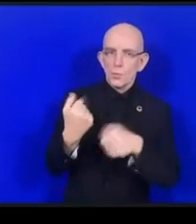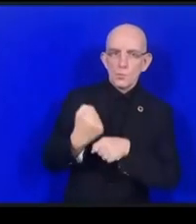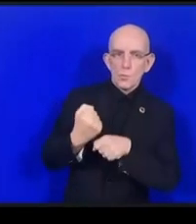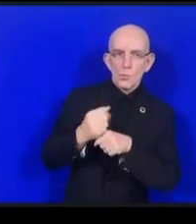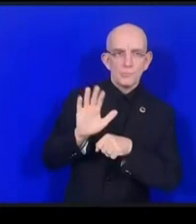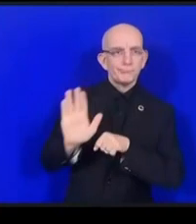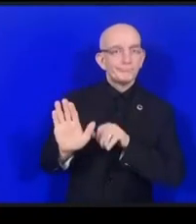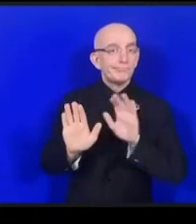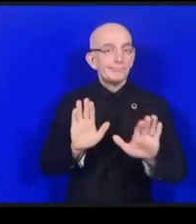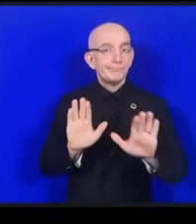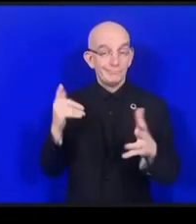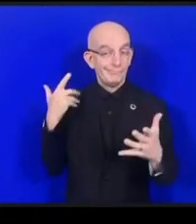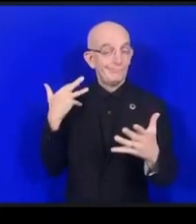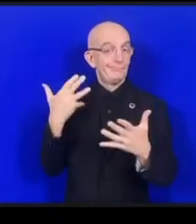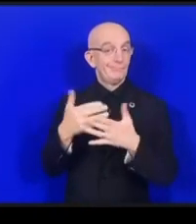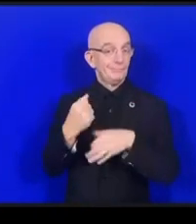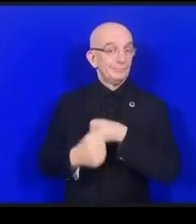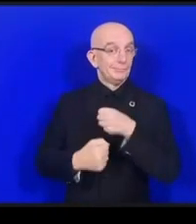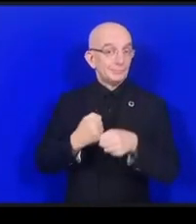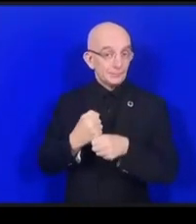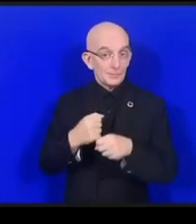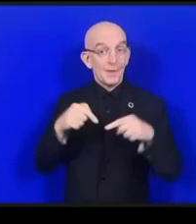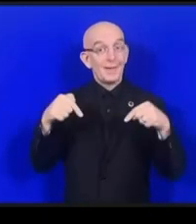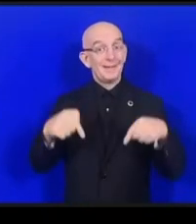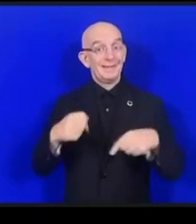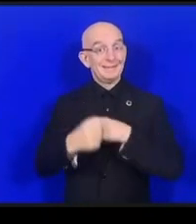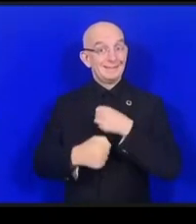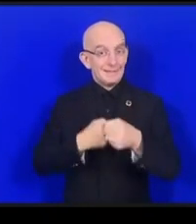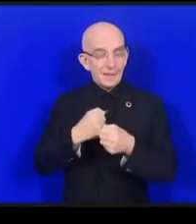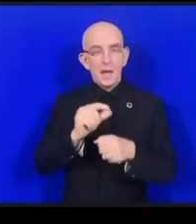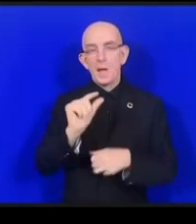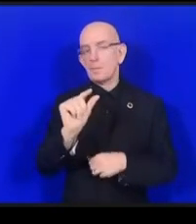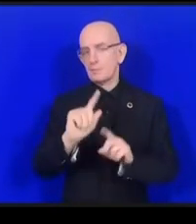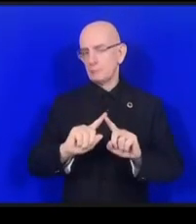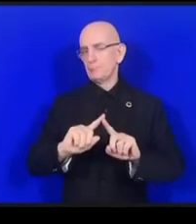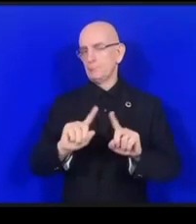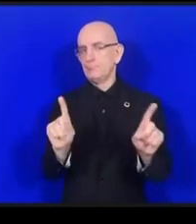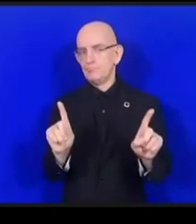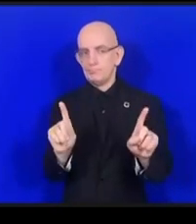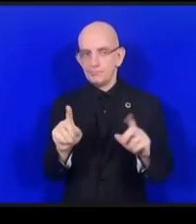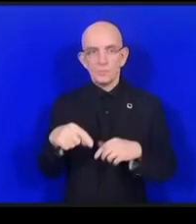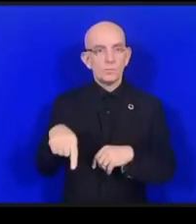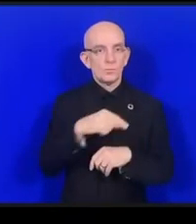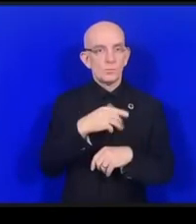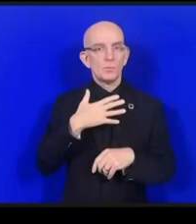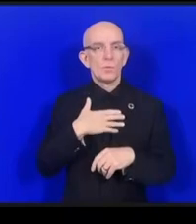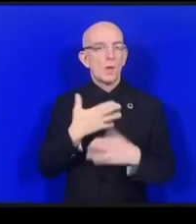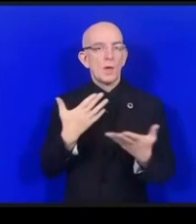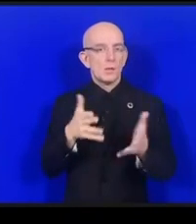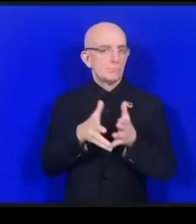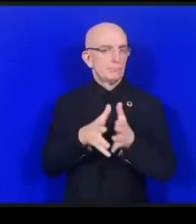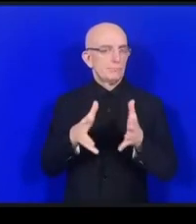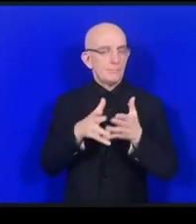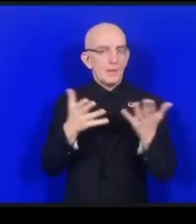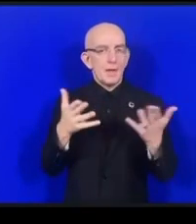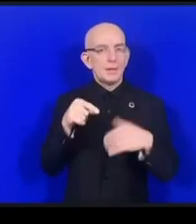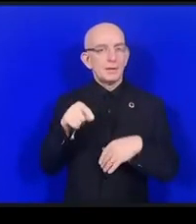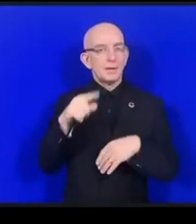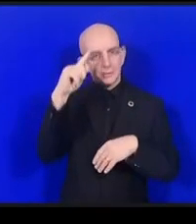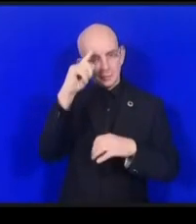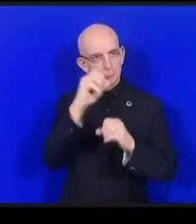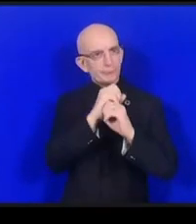расскажет вам о концепции этой сессии но целью является продемонстрировать